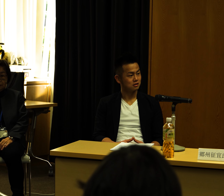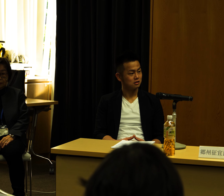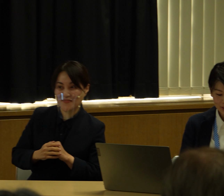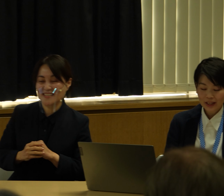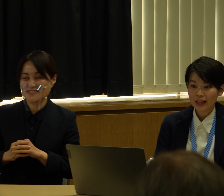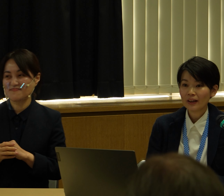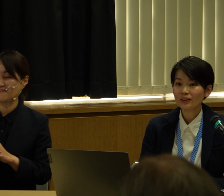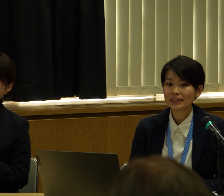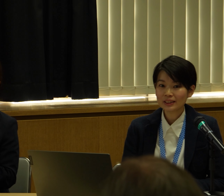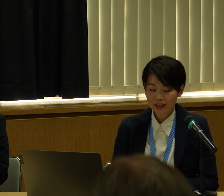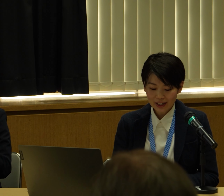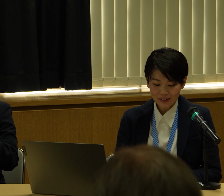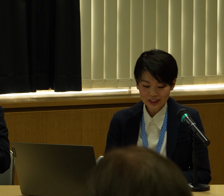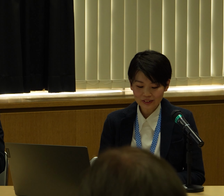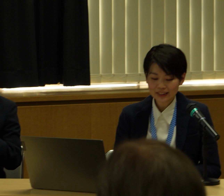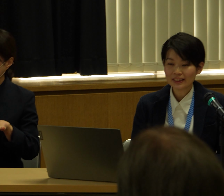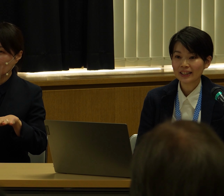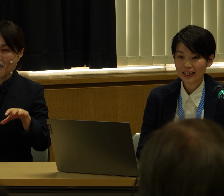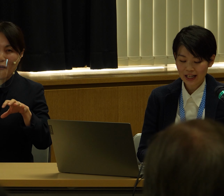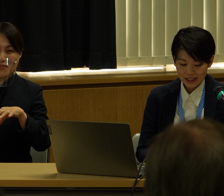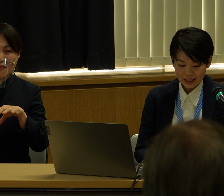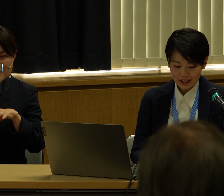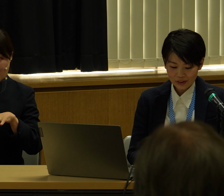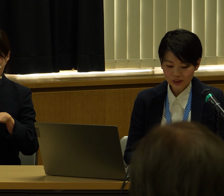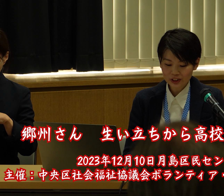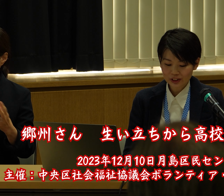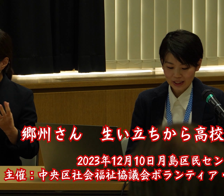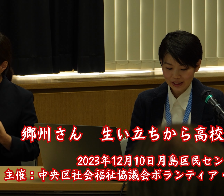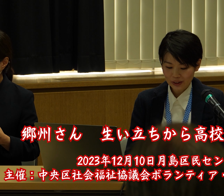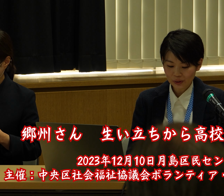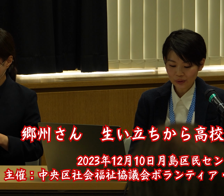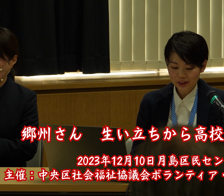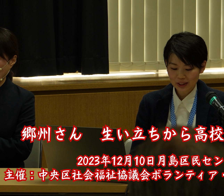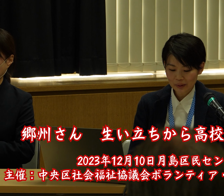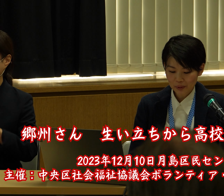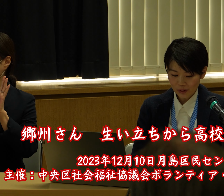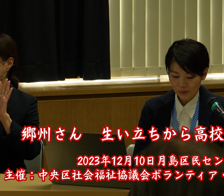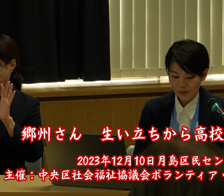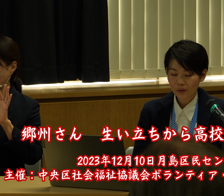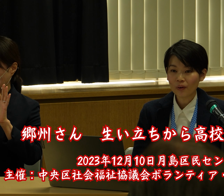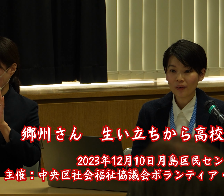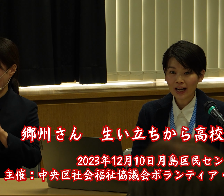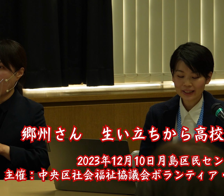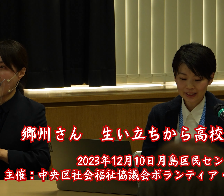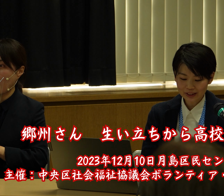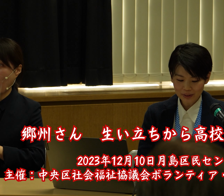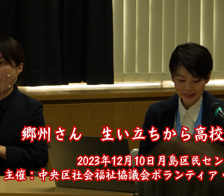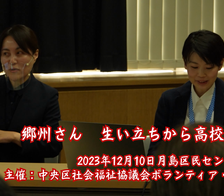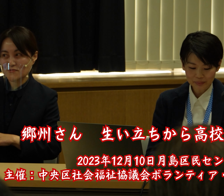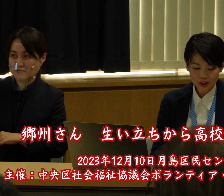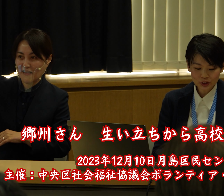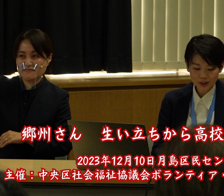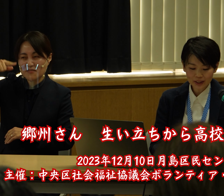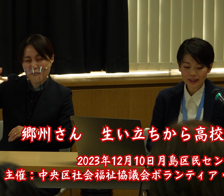会人になりキックボクシングと出会い、2017年にはクラスチャンピオンになられました。